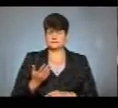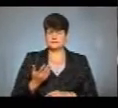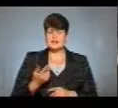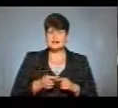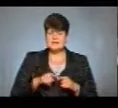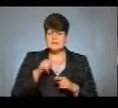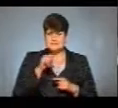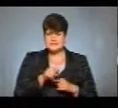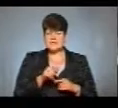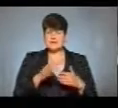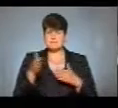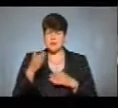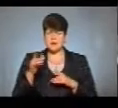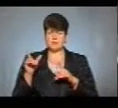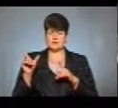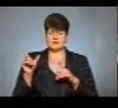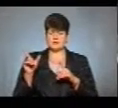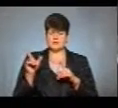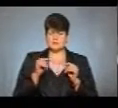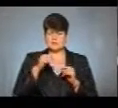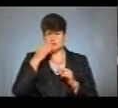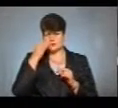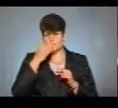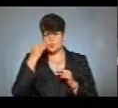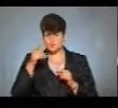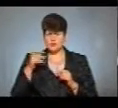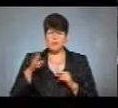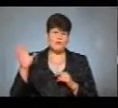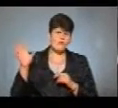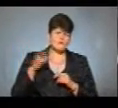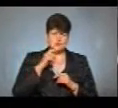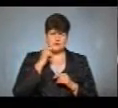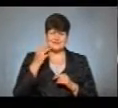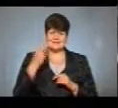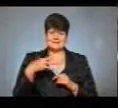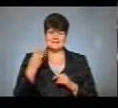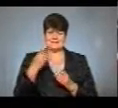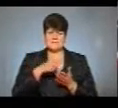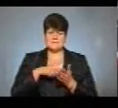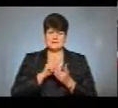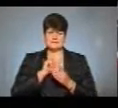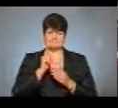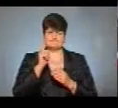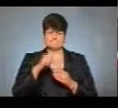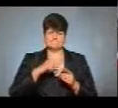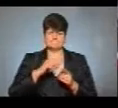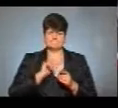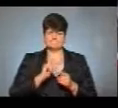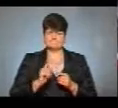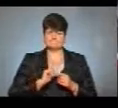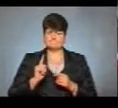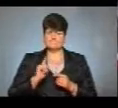прапор кримсько-татарський їде з міста Ужгорода по всій Україні, проїжджаємо 33 міста, і прапор буде